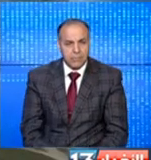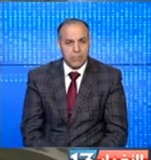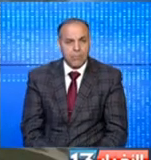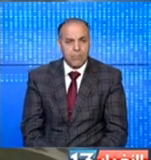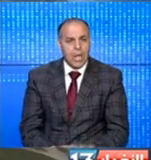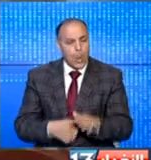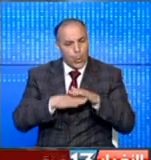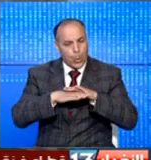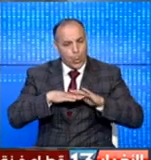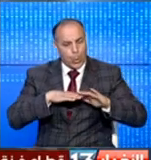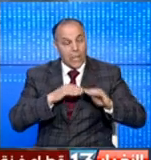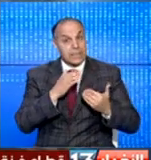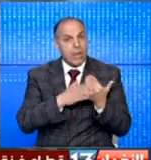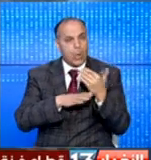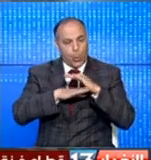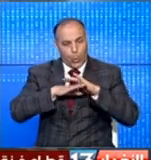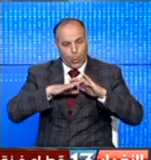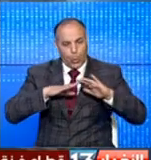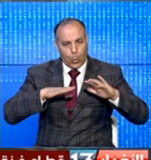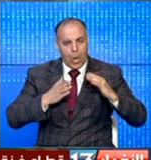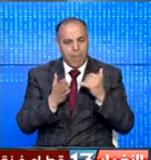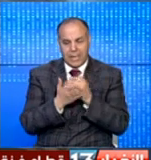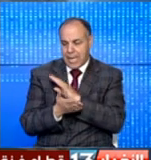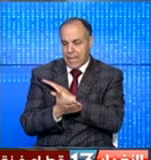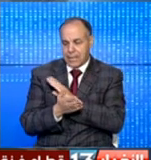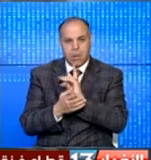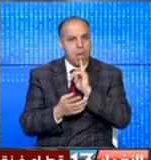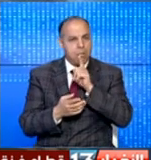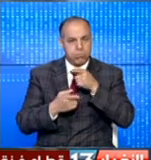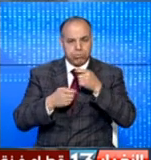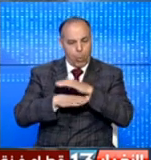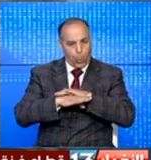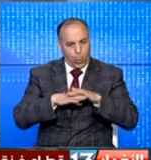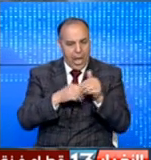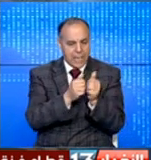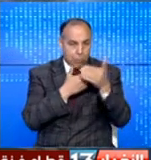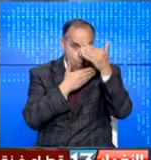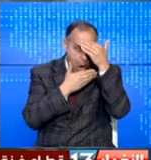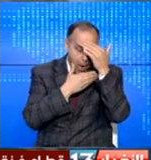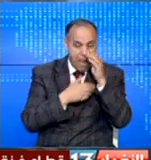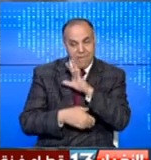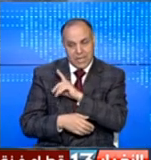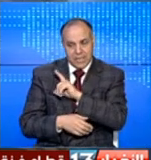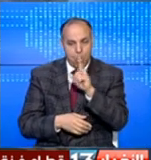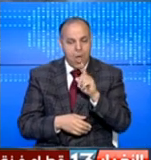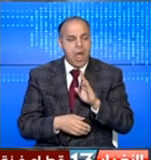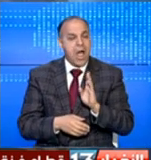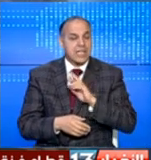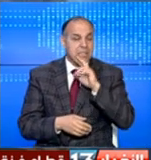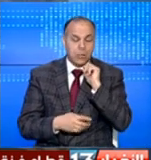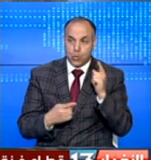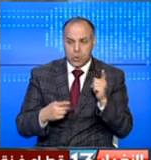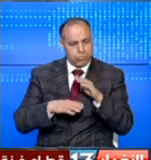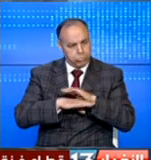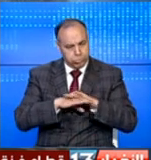خيم الهدوء منذ ساعات الفجر الأولى على قطاع غزة، حيث دخلت التهدئة بين فصائل المقاومة الفلسطينية وقوات المحتل